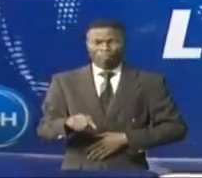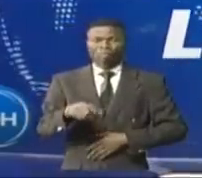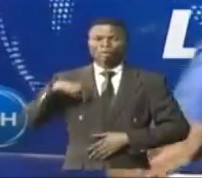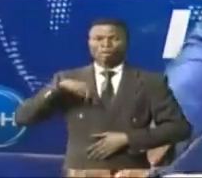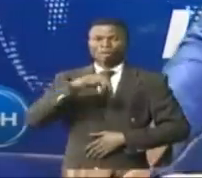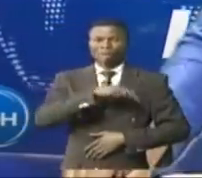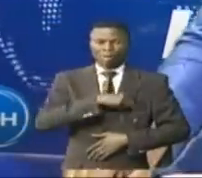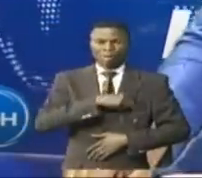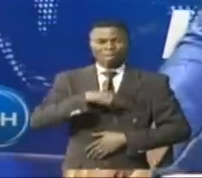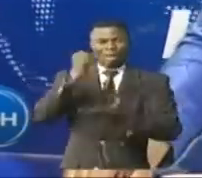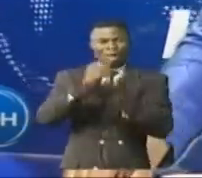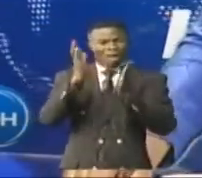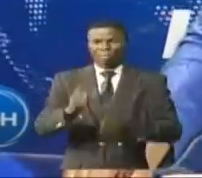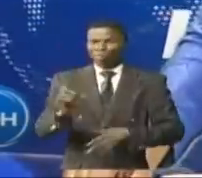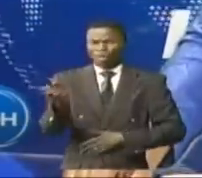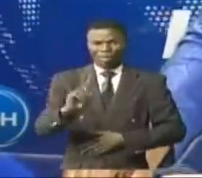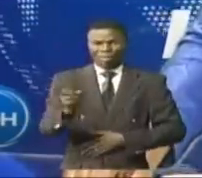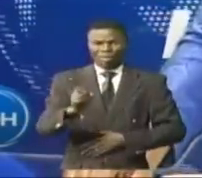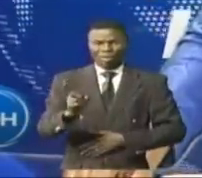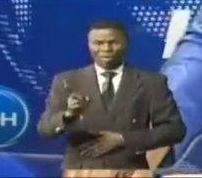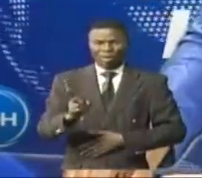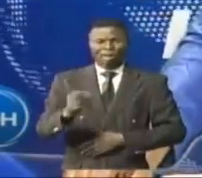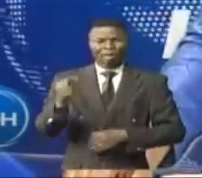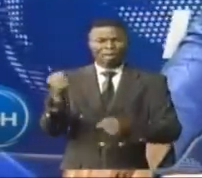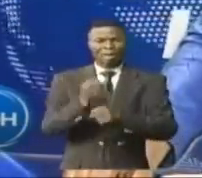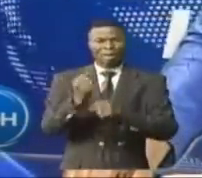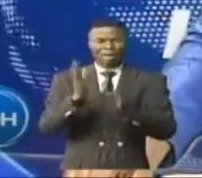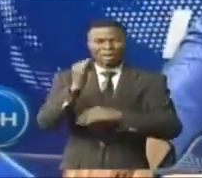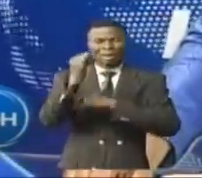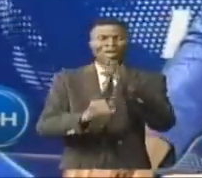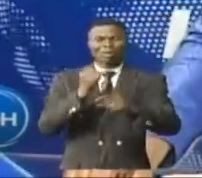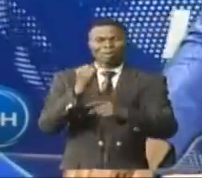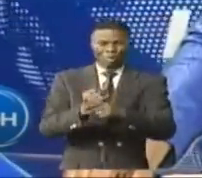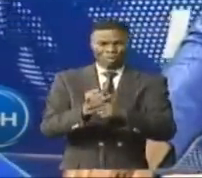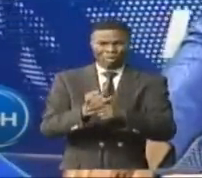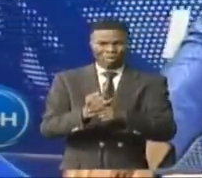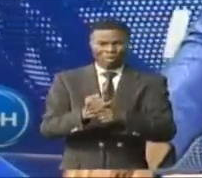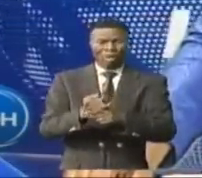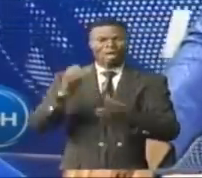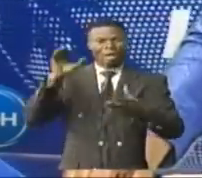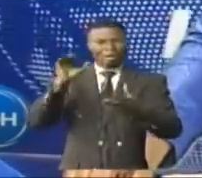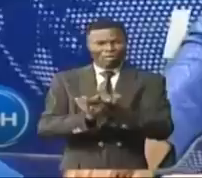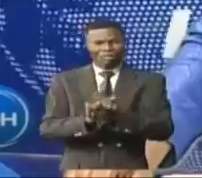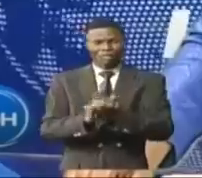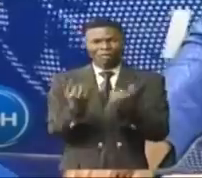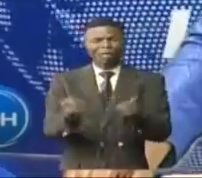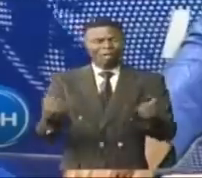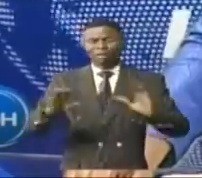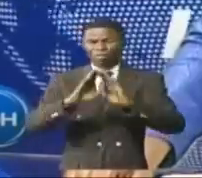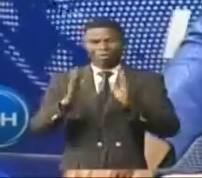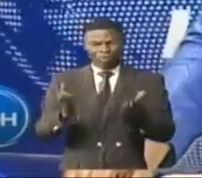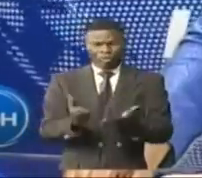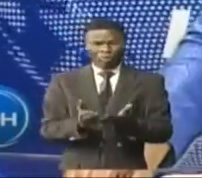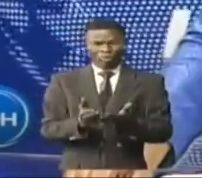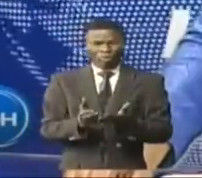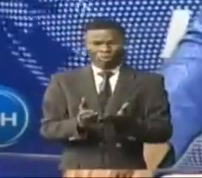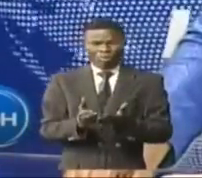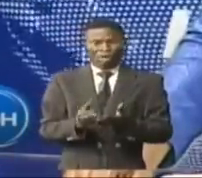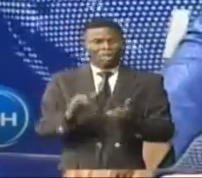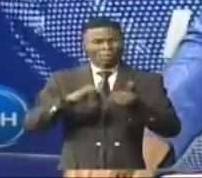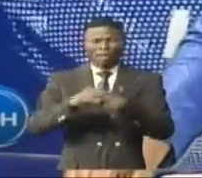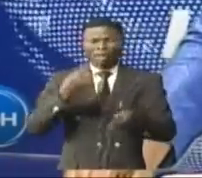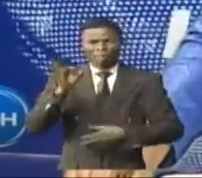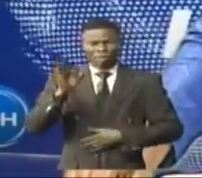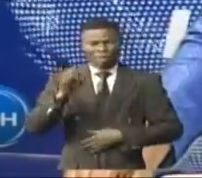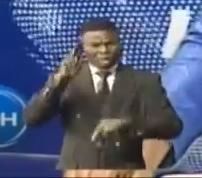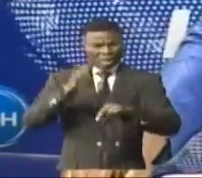du corps diplomatique et consulaire, les fonctionnaires internationaux, leurs conjoints ainsi que leurs enfants non mariés